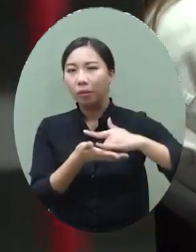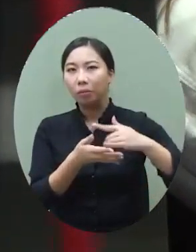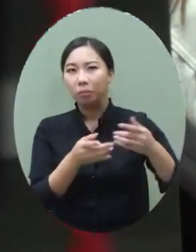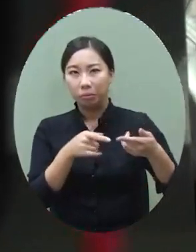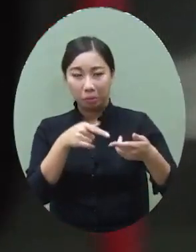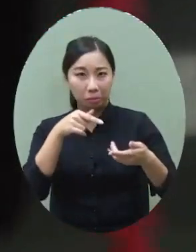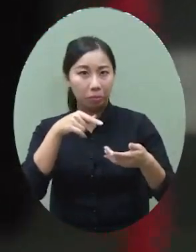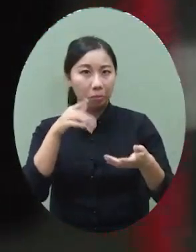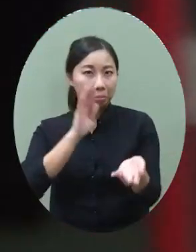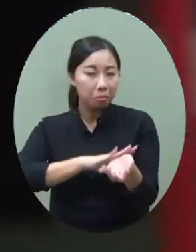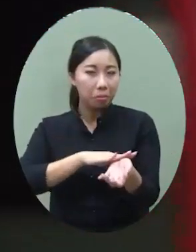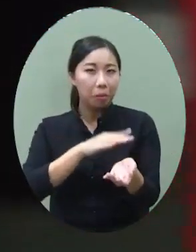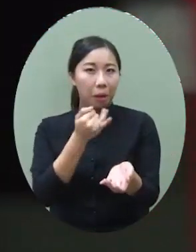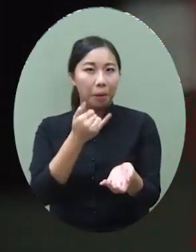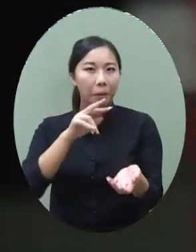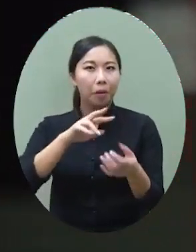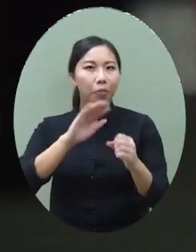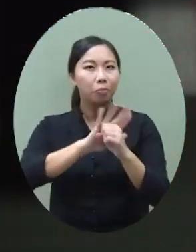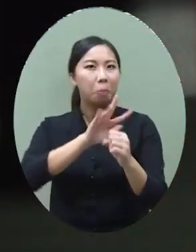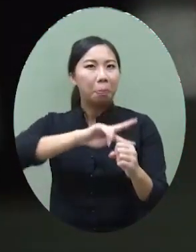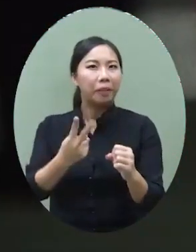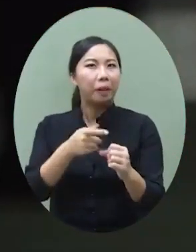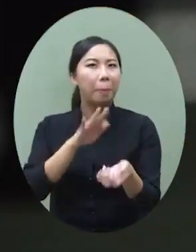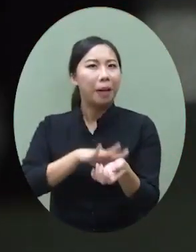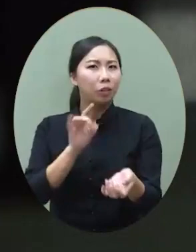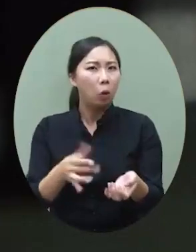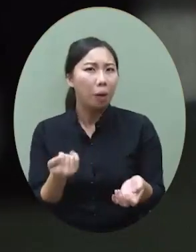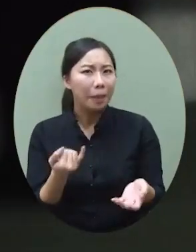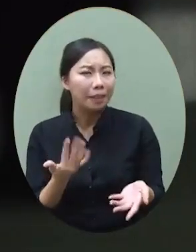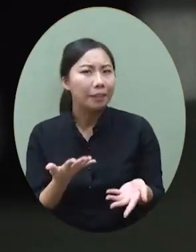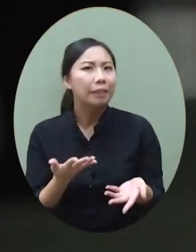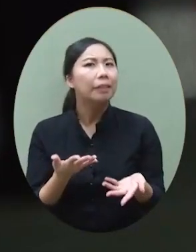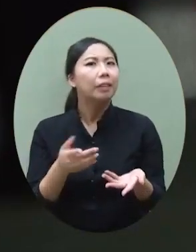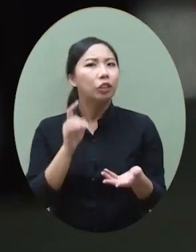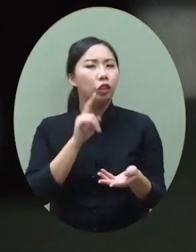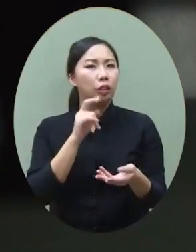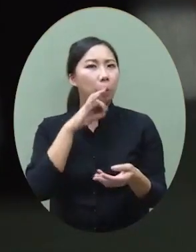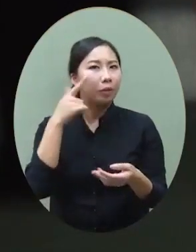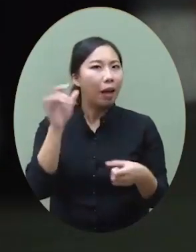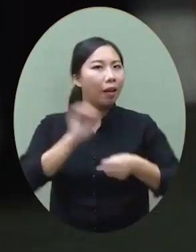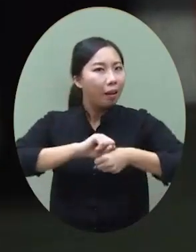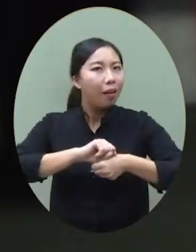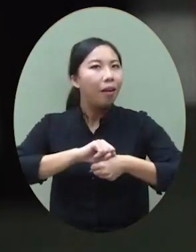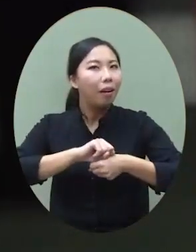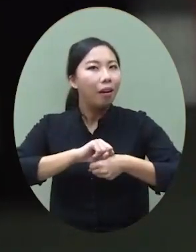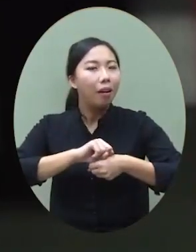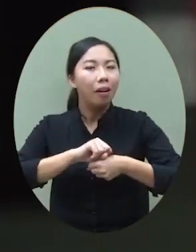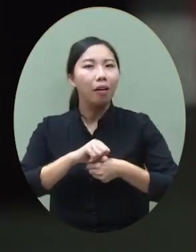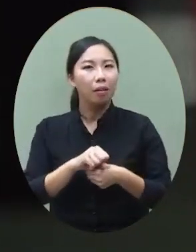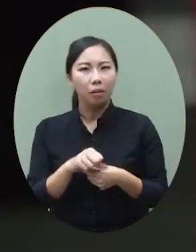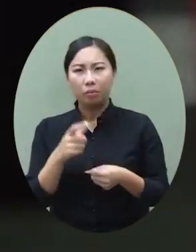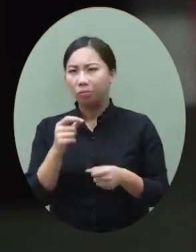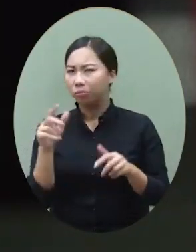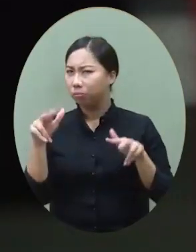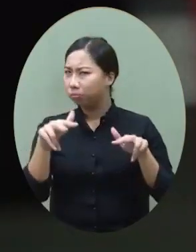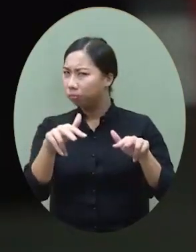種病毒啦？即係想睇下今日有冇一啲新增嘅即係變種病毒嘅個案啦。咁就想睇下其實呢一個係咪即係反映咗一個